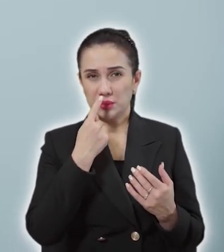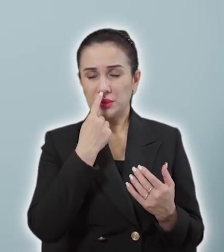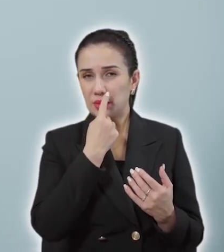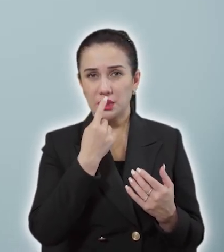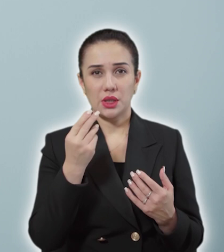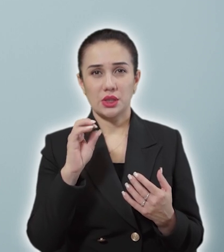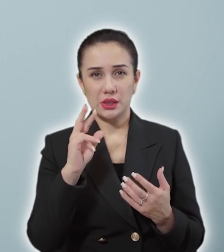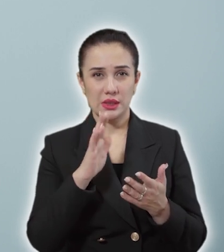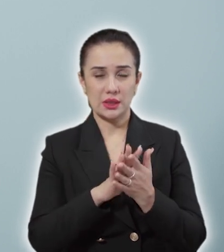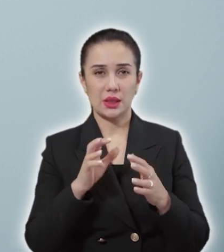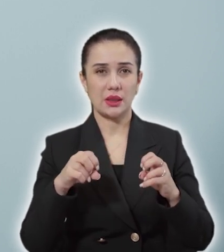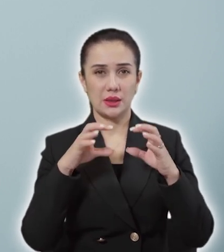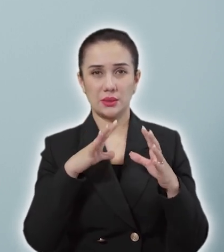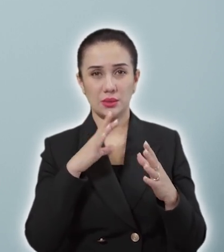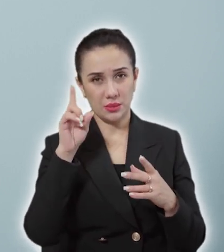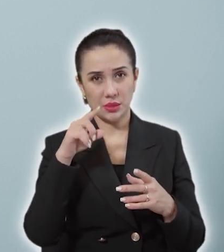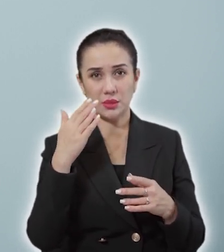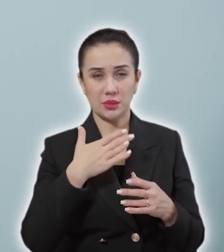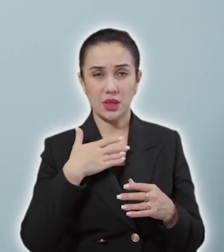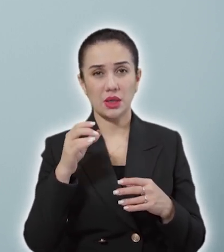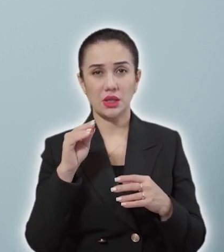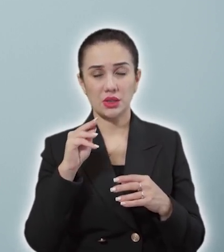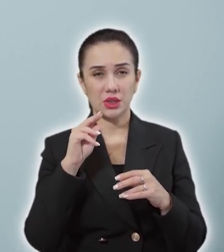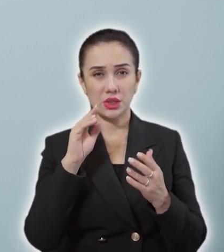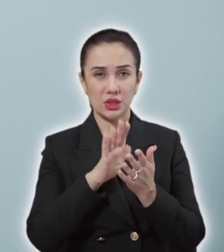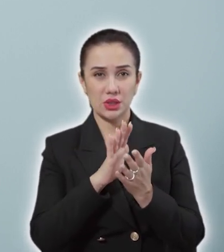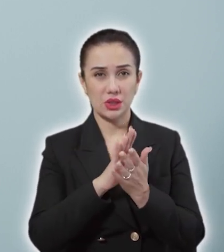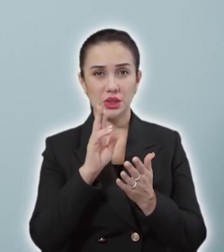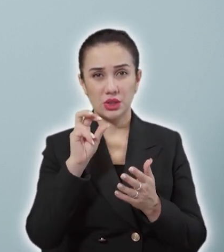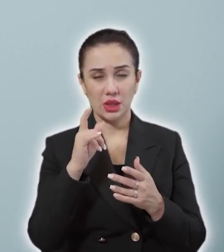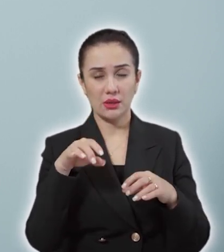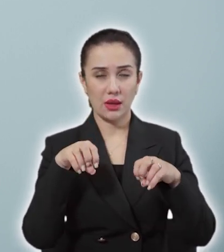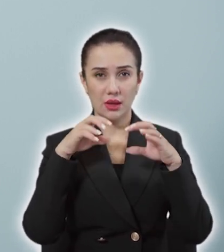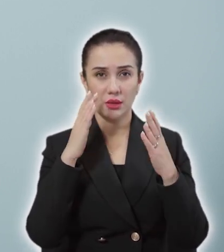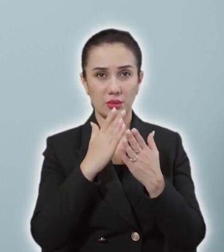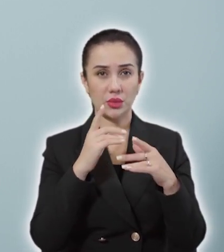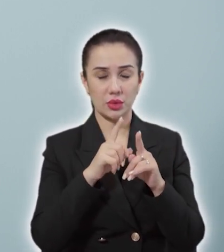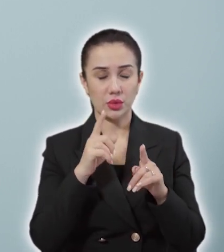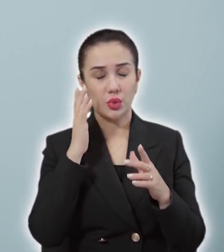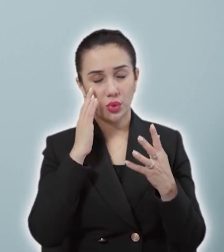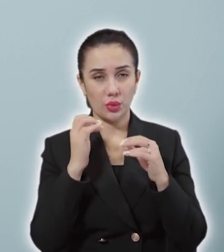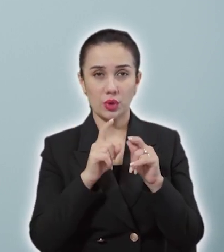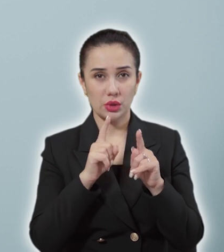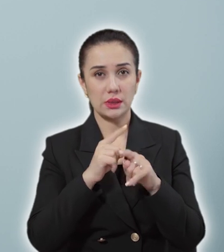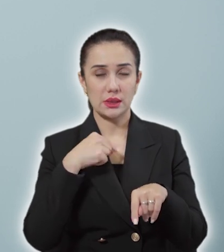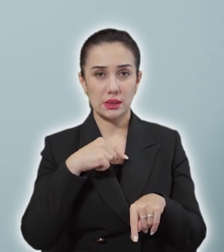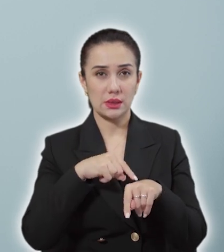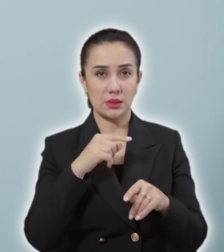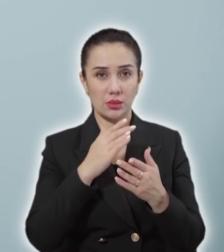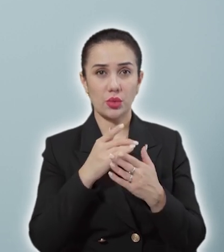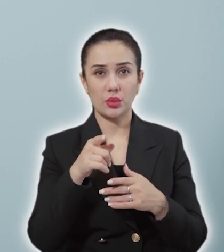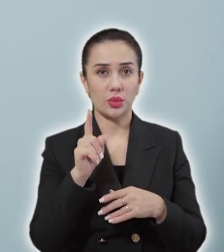Qayerdandir bir yerdan burnimga chang kirdi. Bilasan-ku, mening changga allergiyam bor. Changni uxlab qolgan bo'lsam ham